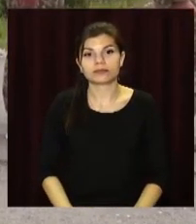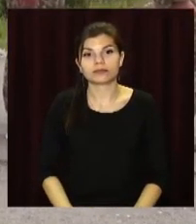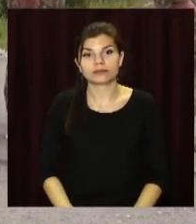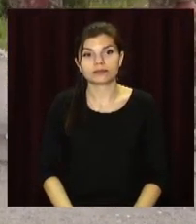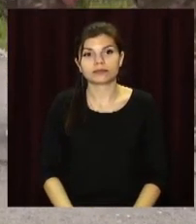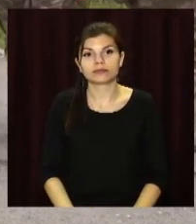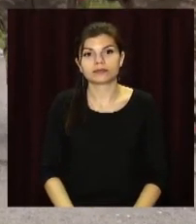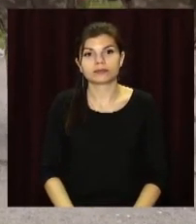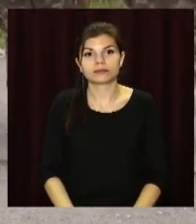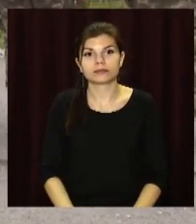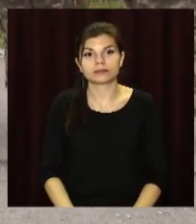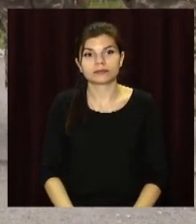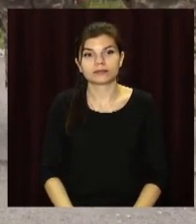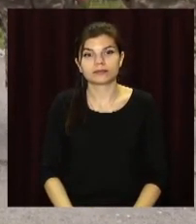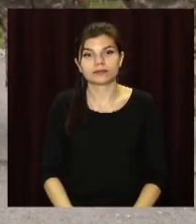ліворуч,